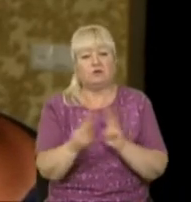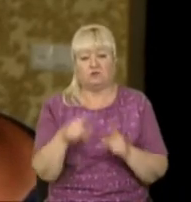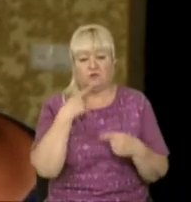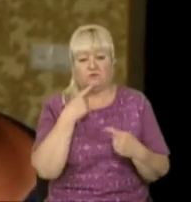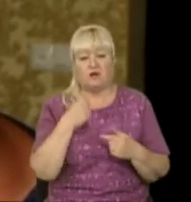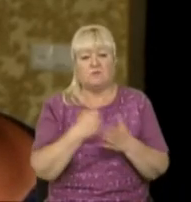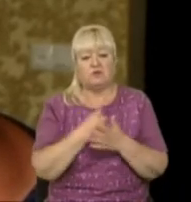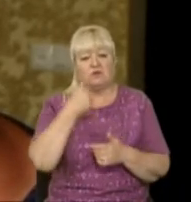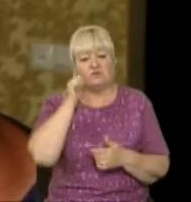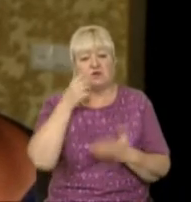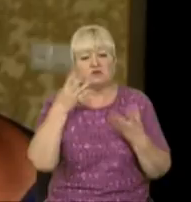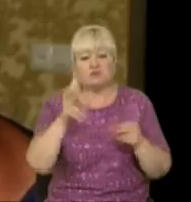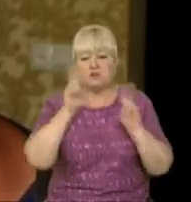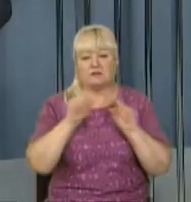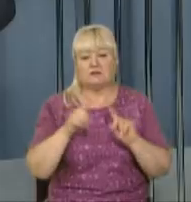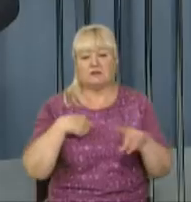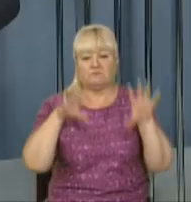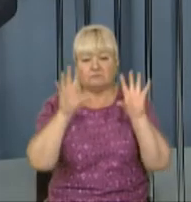дня не знали, що нам відключать світло.